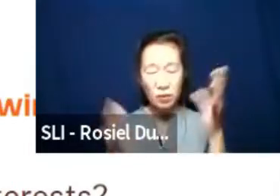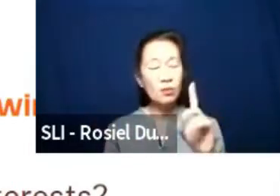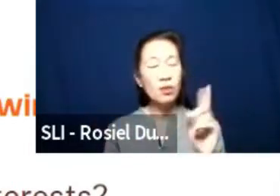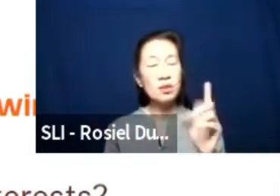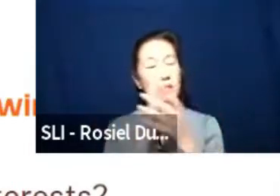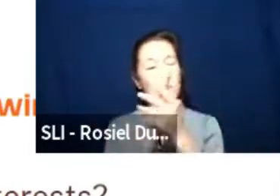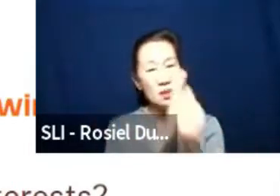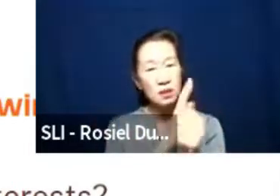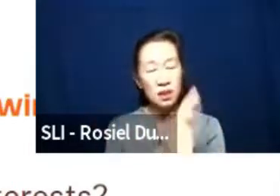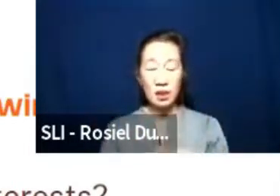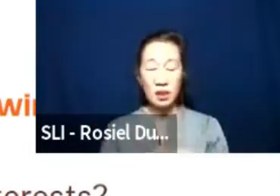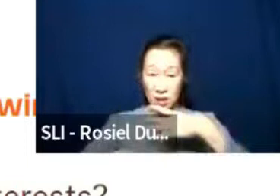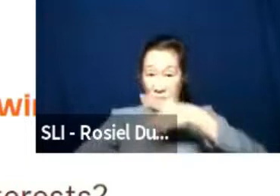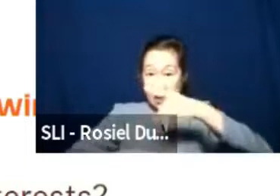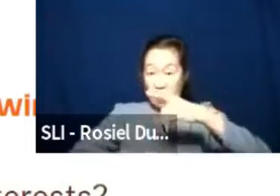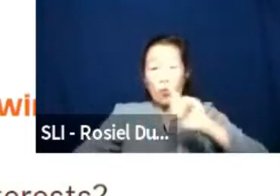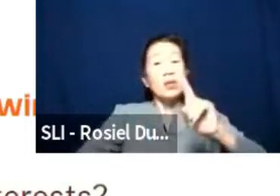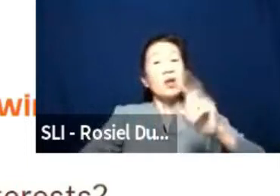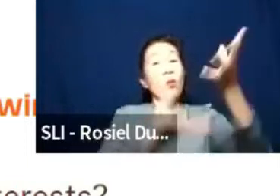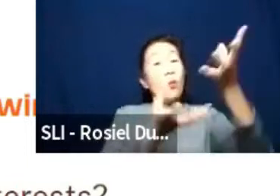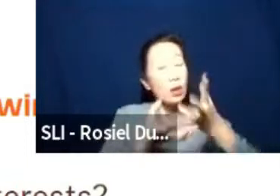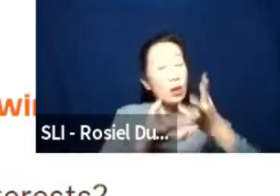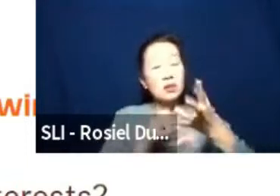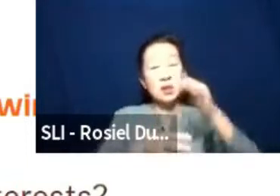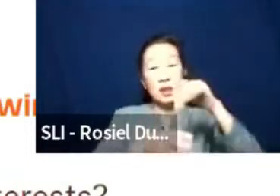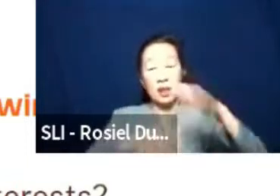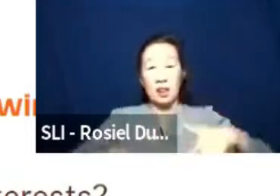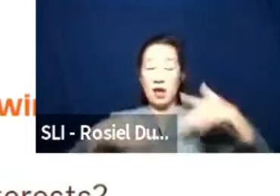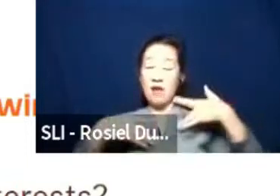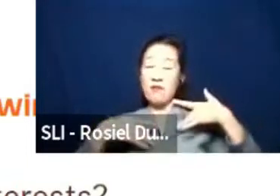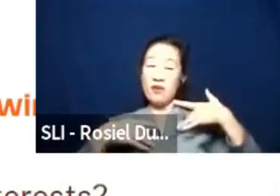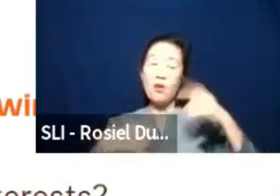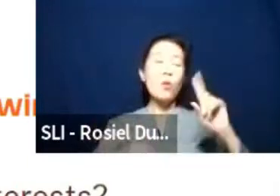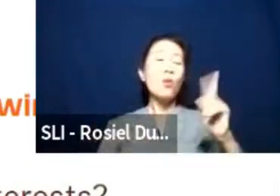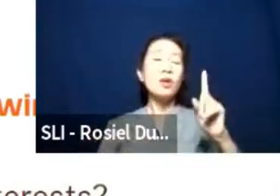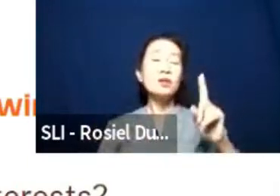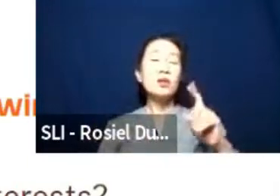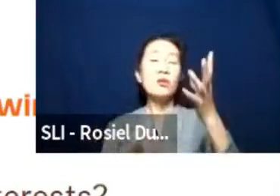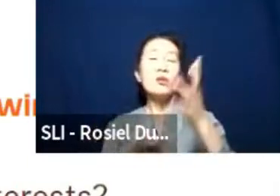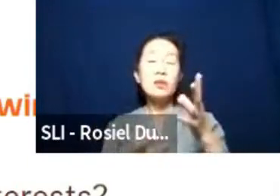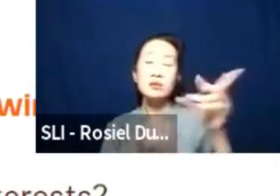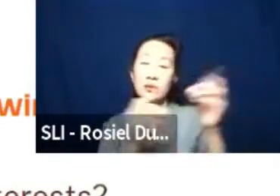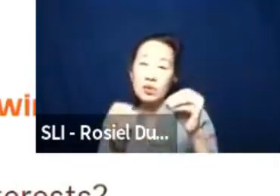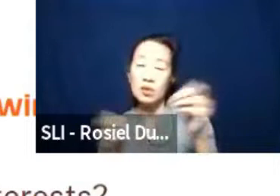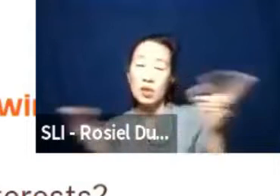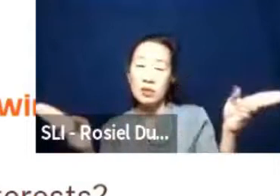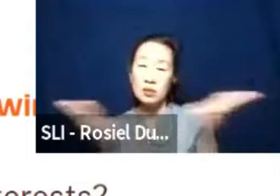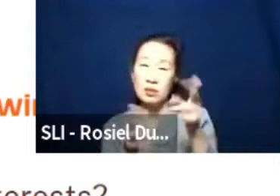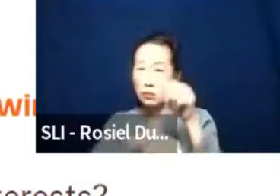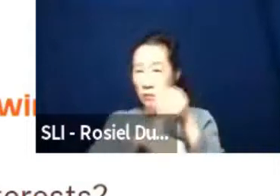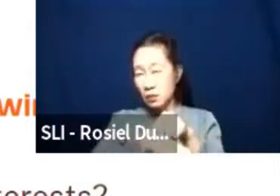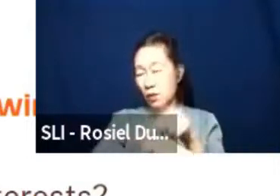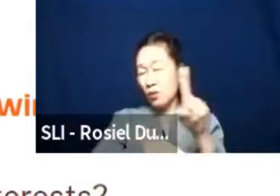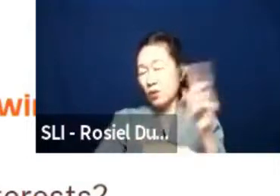at interests niya? Ano ba yung gusto niya sa buhay, no? Ano ba yung gusto niyang ma-achieve in the short term? Ano ba yung